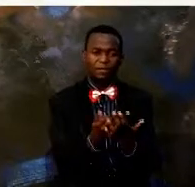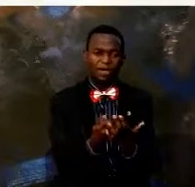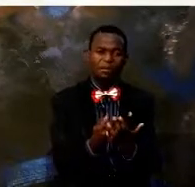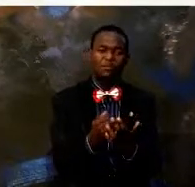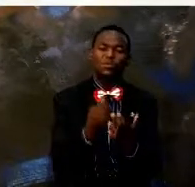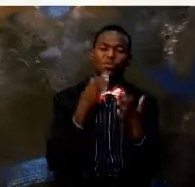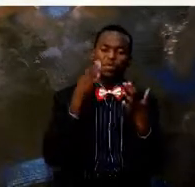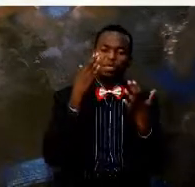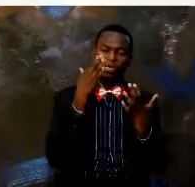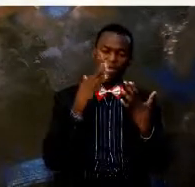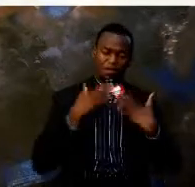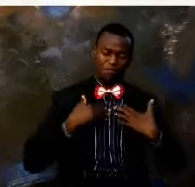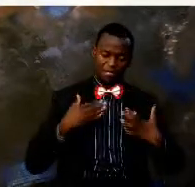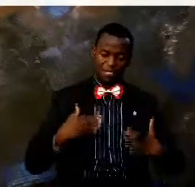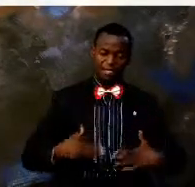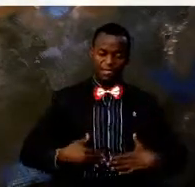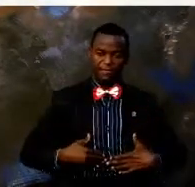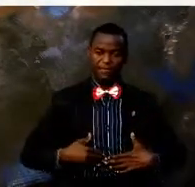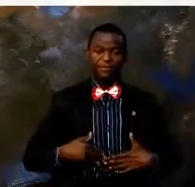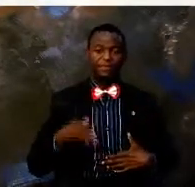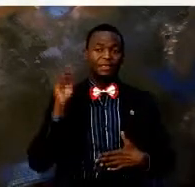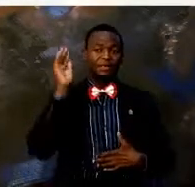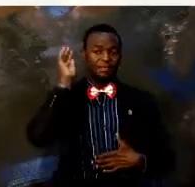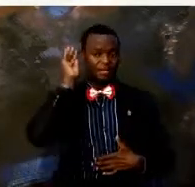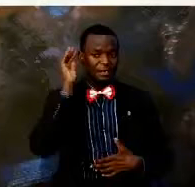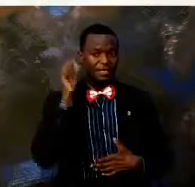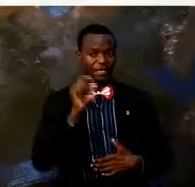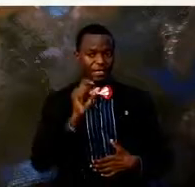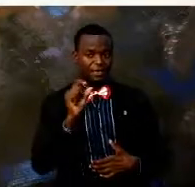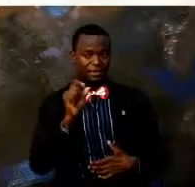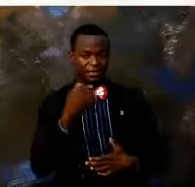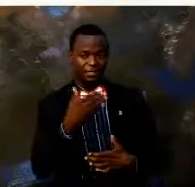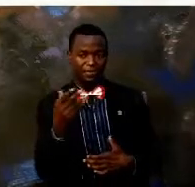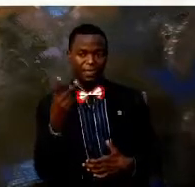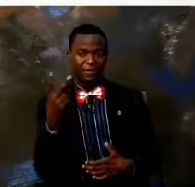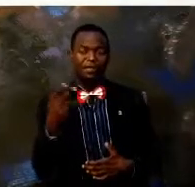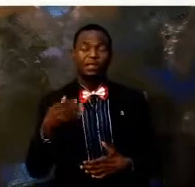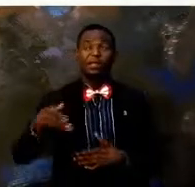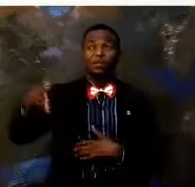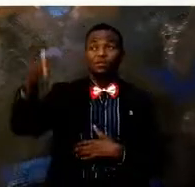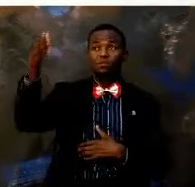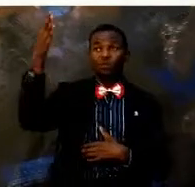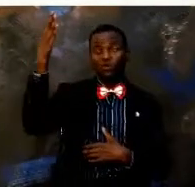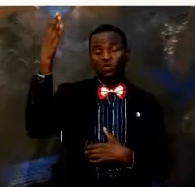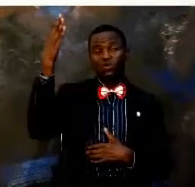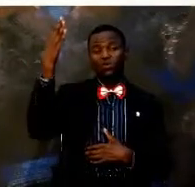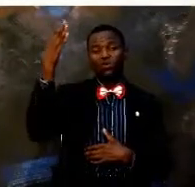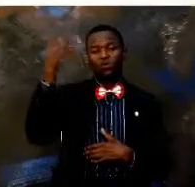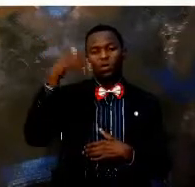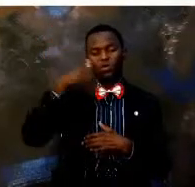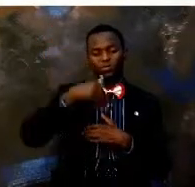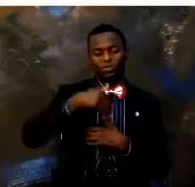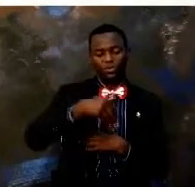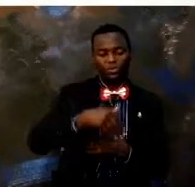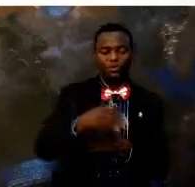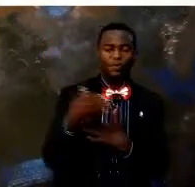ya mwili. Sikiliza sehemu ya pili ya fungu hili. Mungu kwa kumtuma